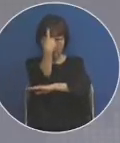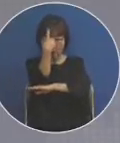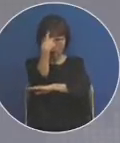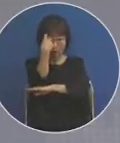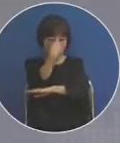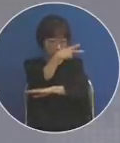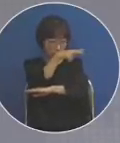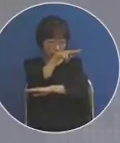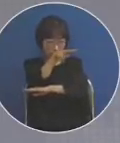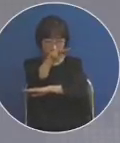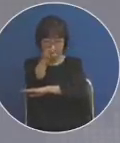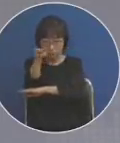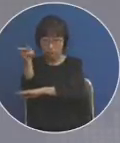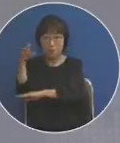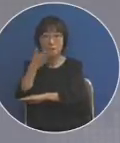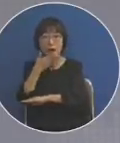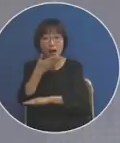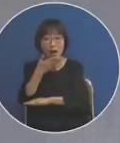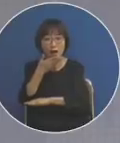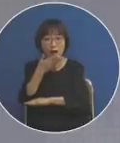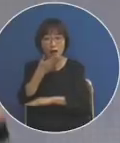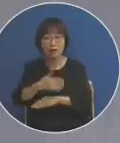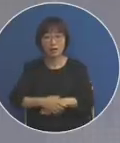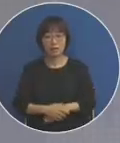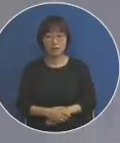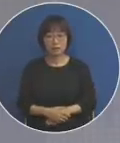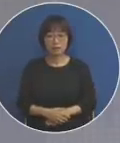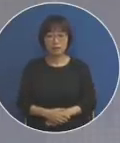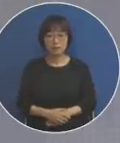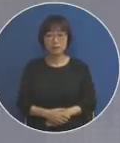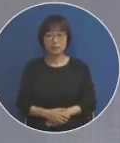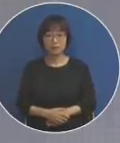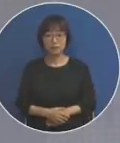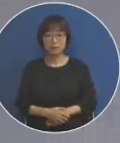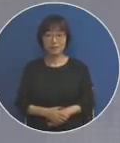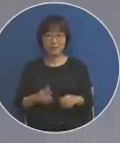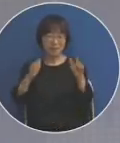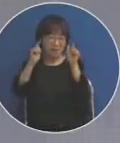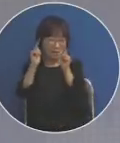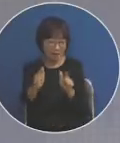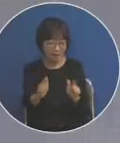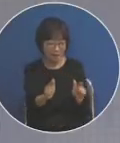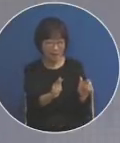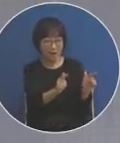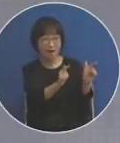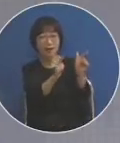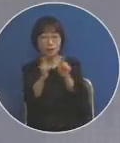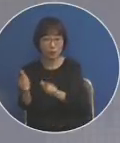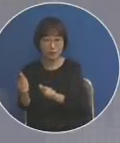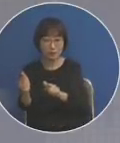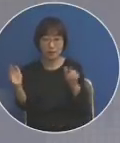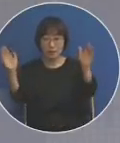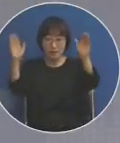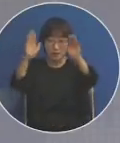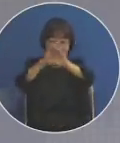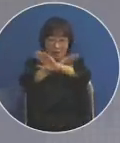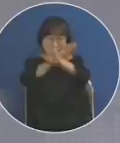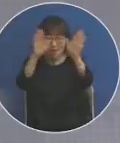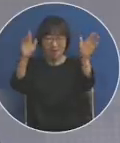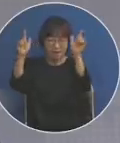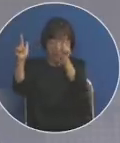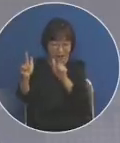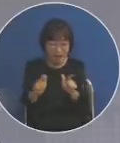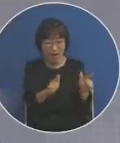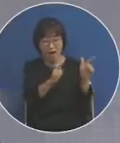so you have, he has called you as a watchman to do that. 그래서 종일 종야 잠잠치 마라. And so do not keep silent